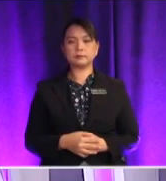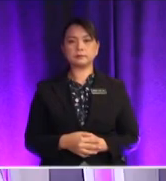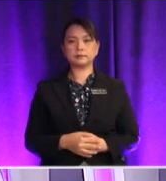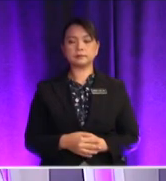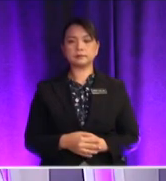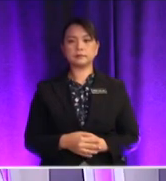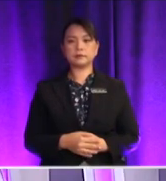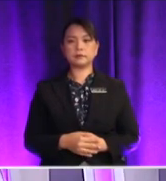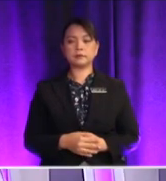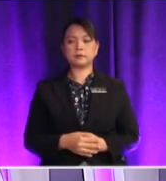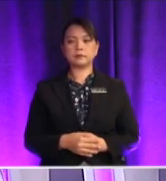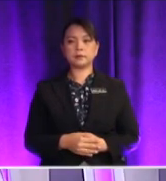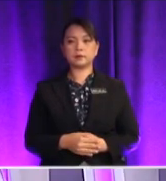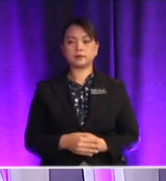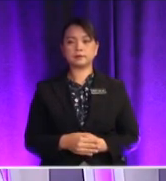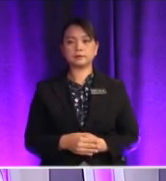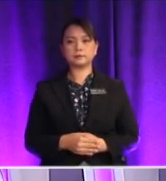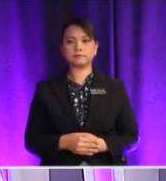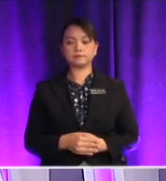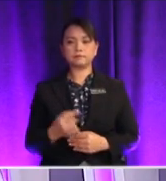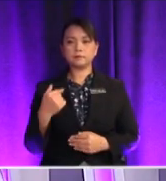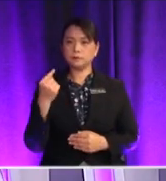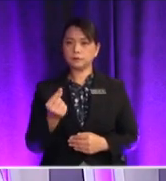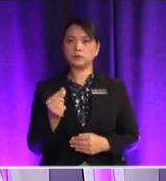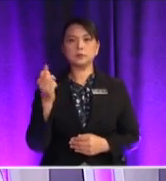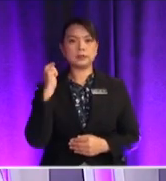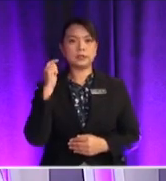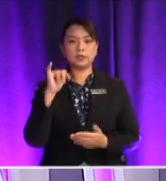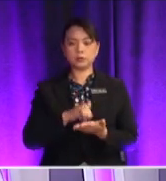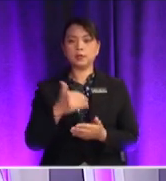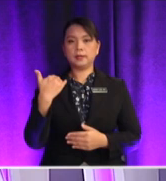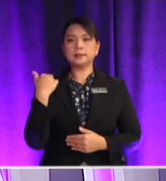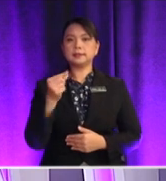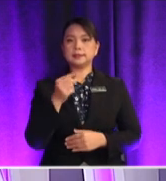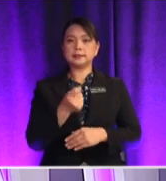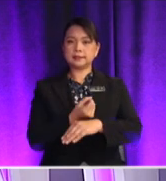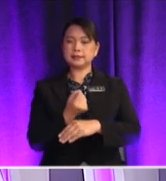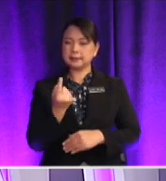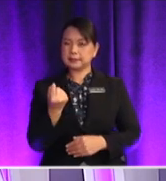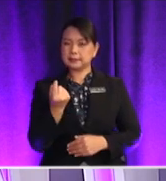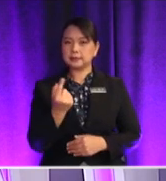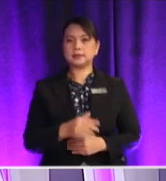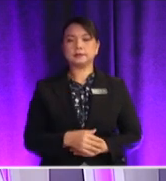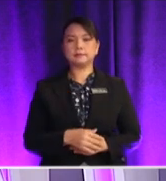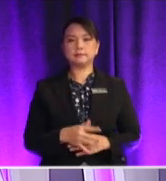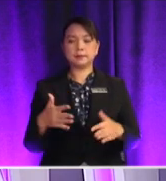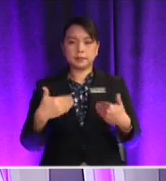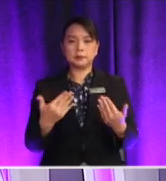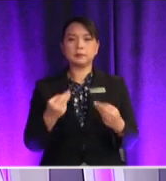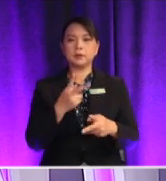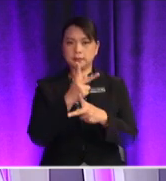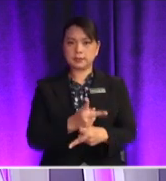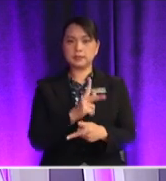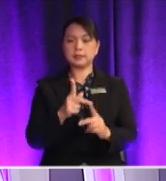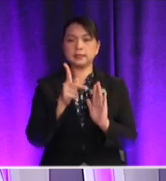sedikit bagaimana strategi yang kita nak mengekalkan keunikan tarian-tarian yang terdapat rakyat negara kita. Pada rakyat negara kita itu